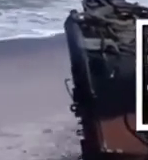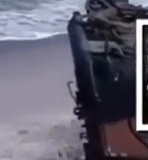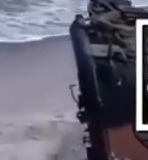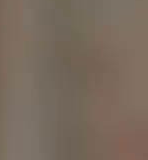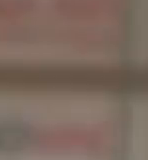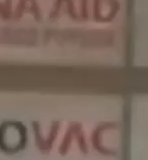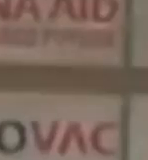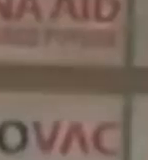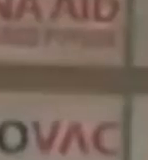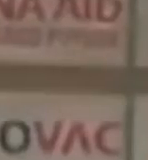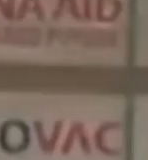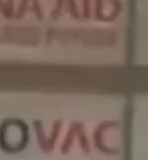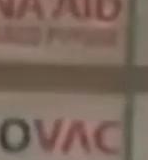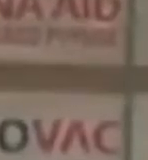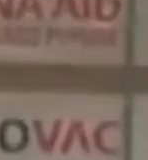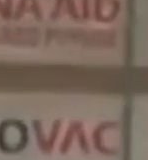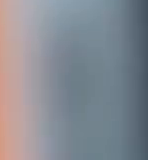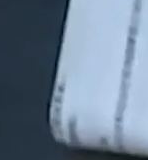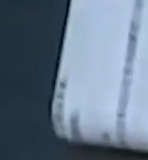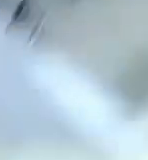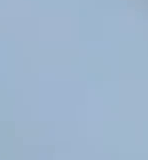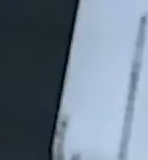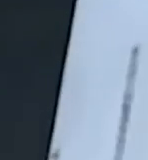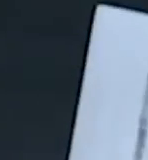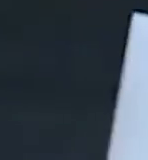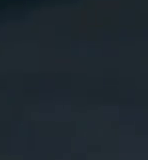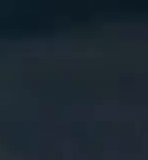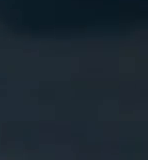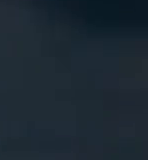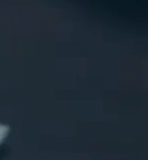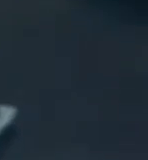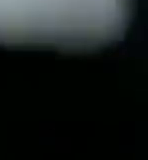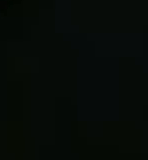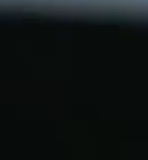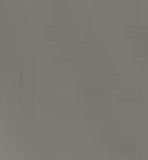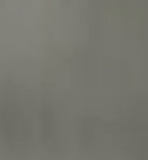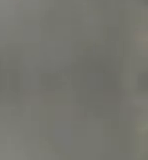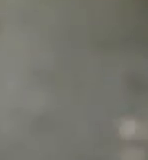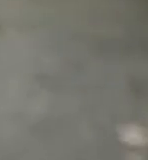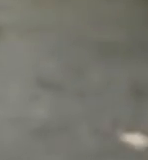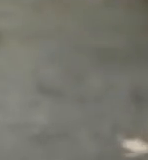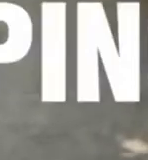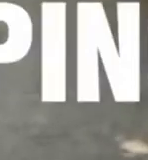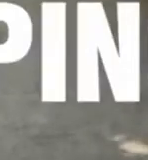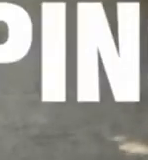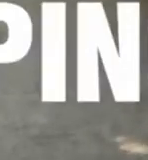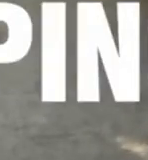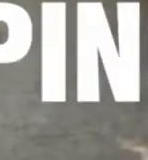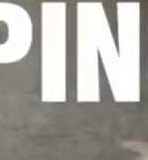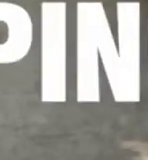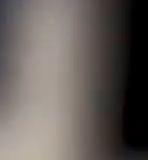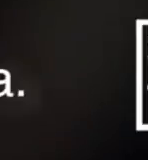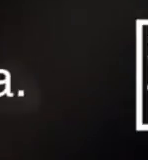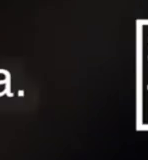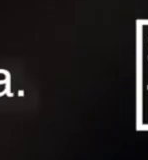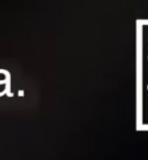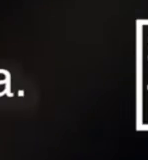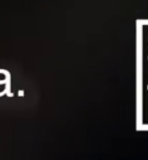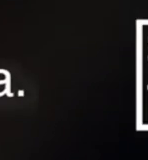yung MBFA. Na wala tayong asahan sa Western Pharmaceuticals kasi nabili na yun eh. That matter for every Filipino.